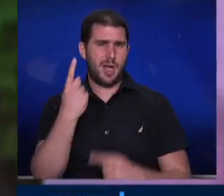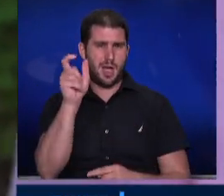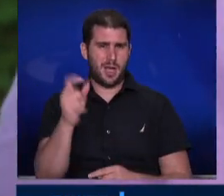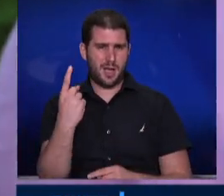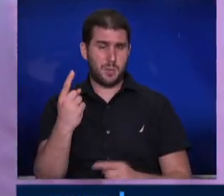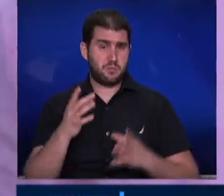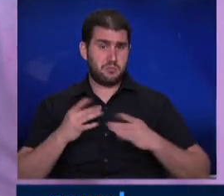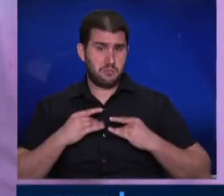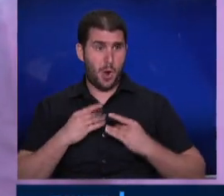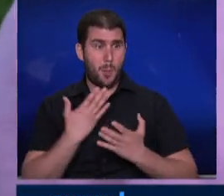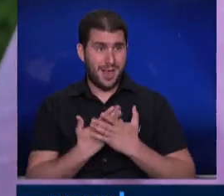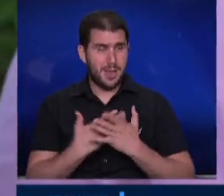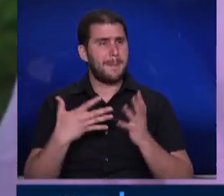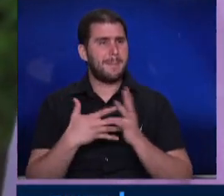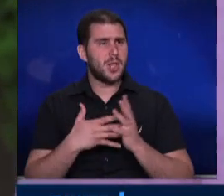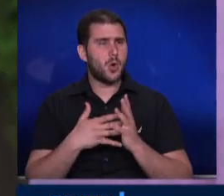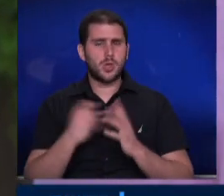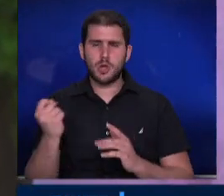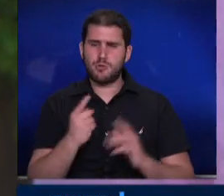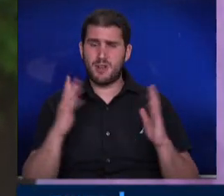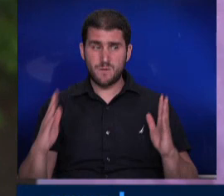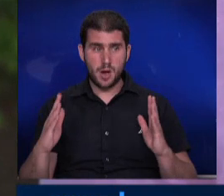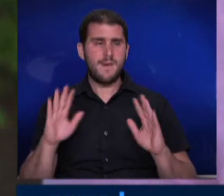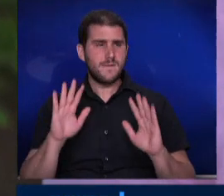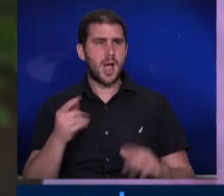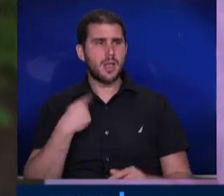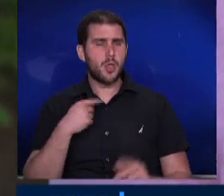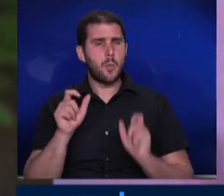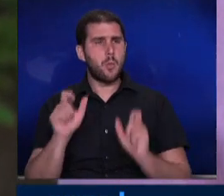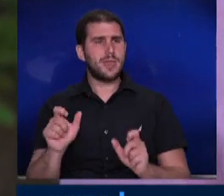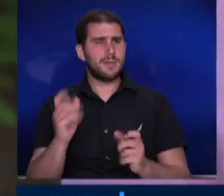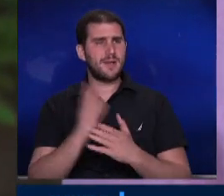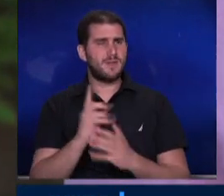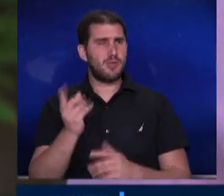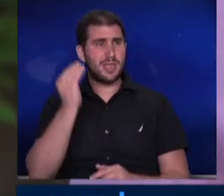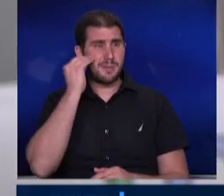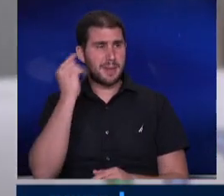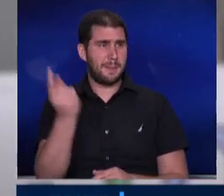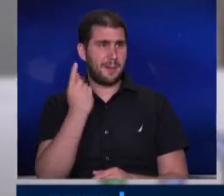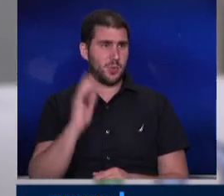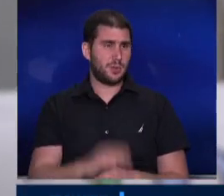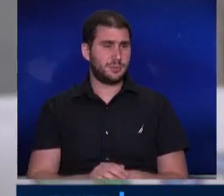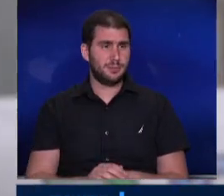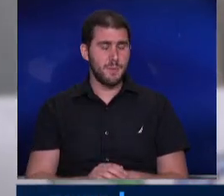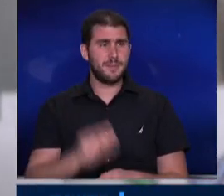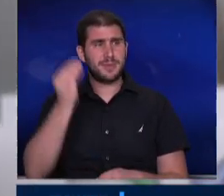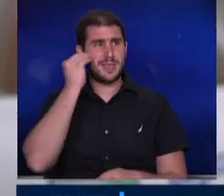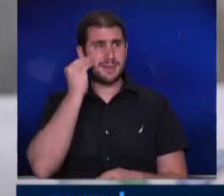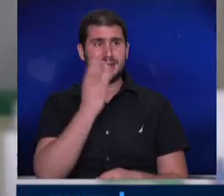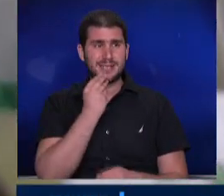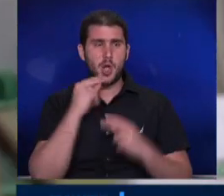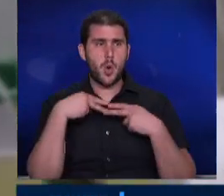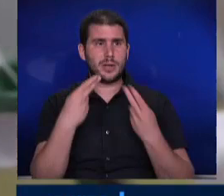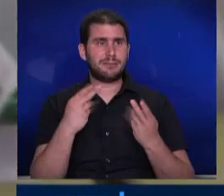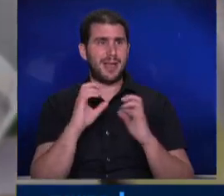מאומת בדיקות במהלך כל השבוע, וכך אנחנו מונעים את היציאה של אותם תלמידים לבידוד. תלמידי ישראל חוזרים